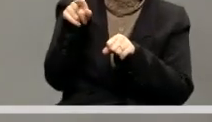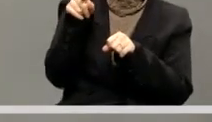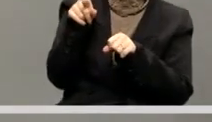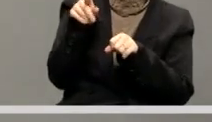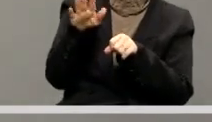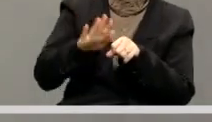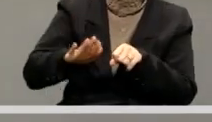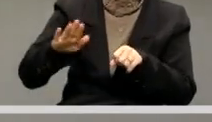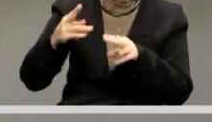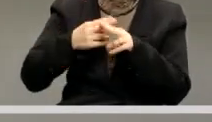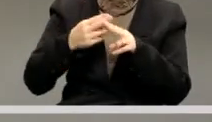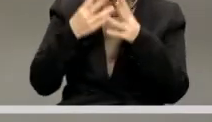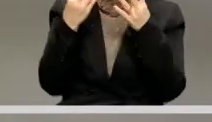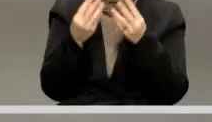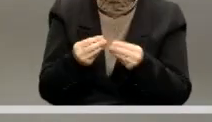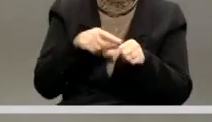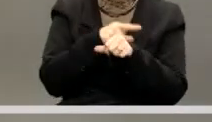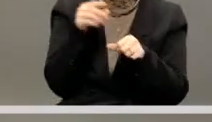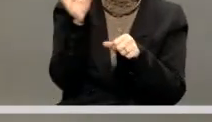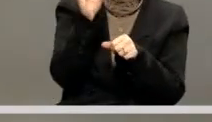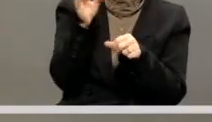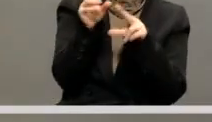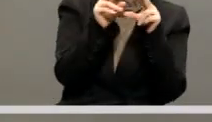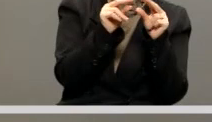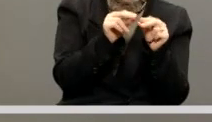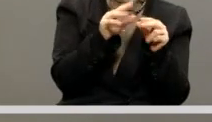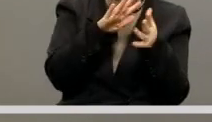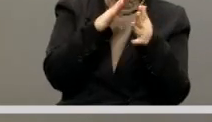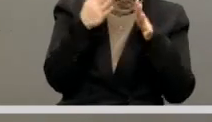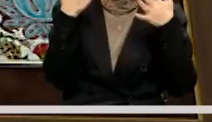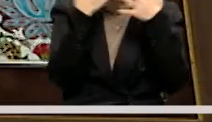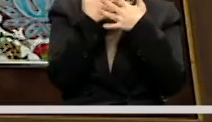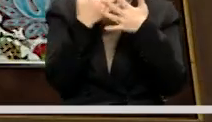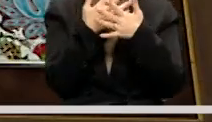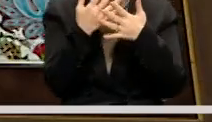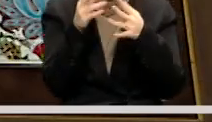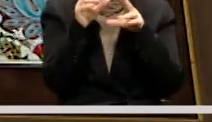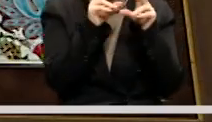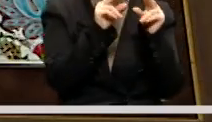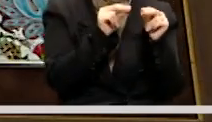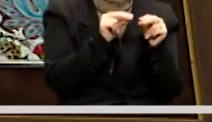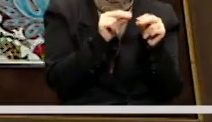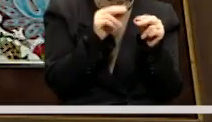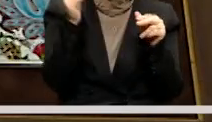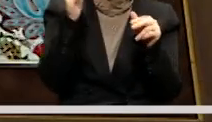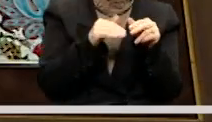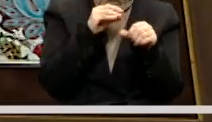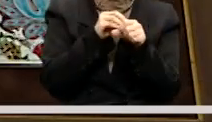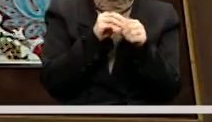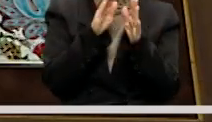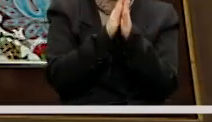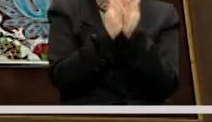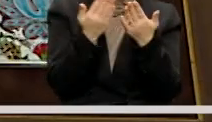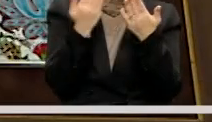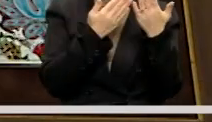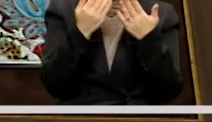şekilde yaşadığınızda, siz de erken yatıyorsanız veya akşamları biraz daha uykum gelsin diye kitaplar okuyor, tabletle oynamıyorsanız çocuklar da kısa